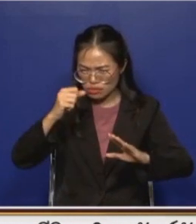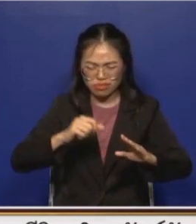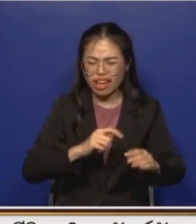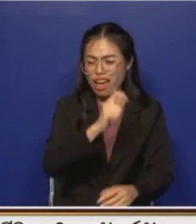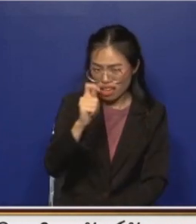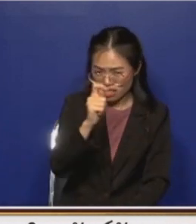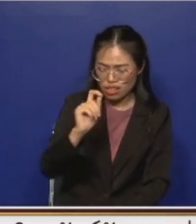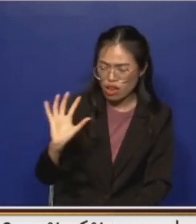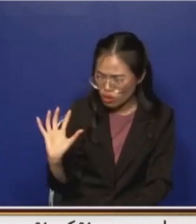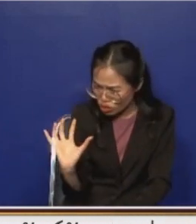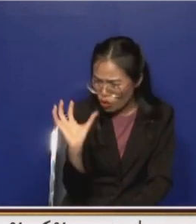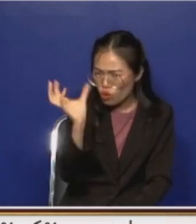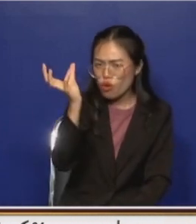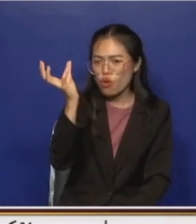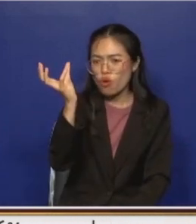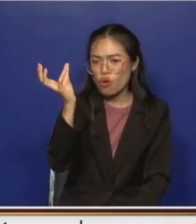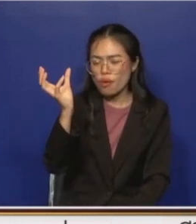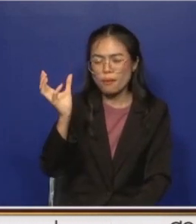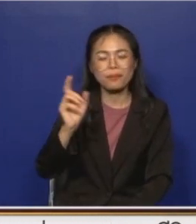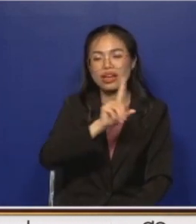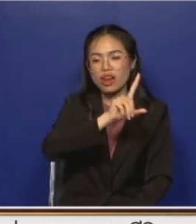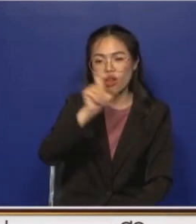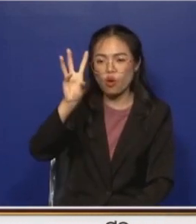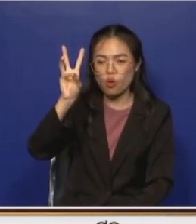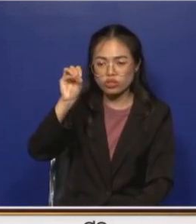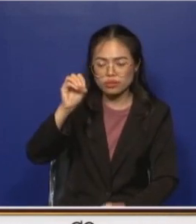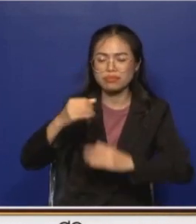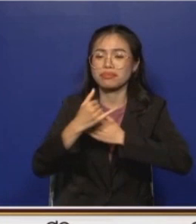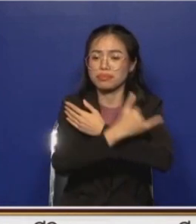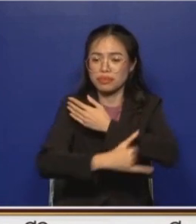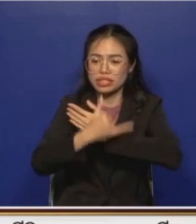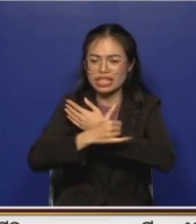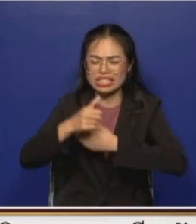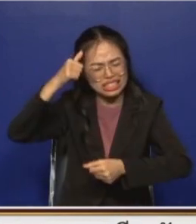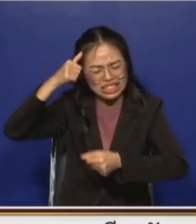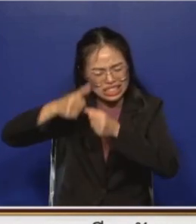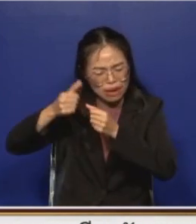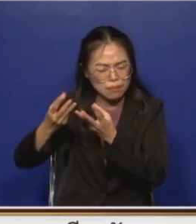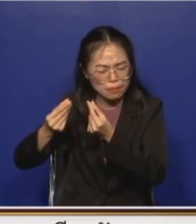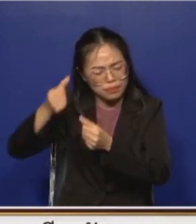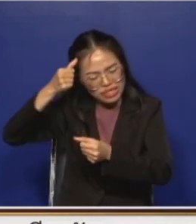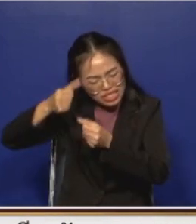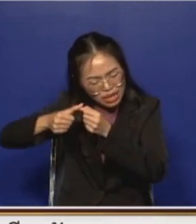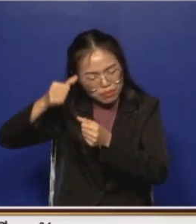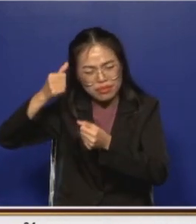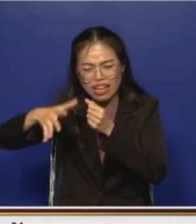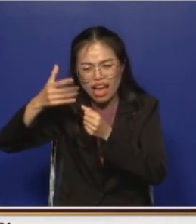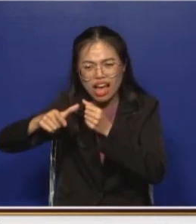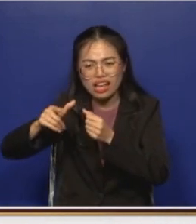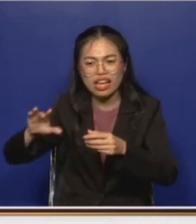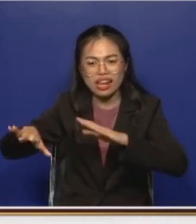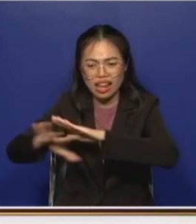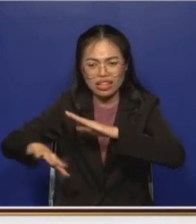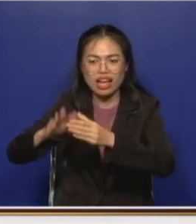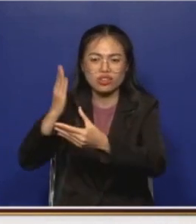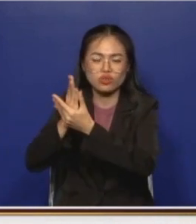อันนี้ดูแล้วยิ่งงงฮะท่านไม่ต้องคิดอะไรมากนะครับผมอธิบายง่ายๆฮะอันนี้ต้องอ้าง